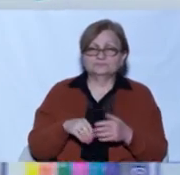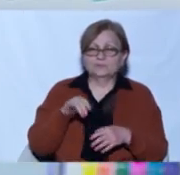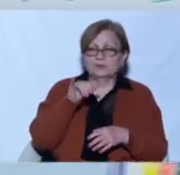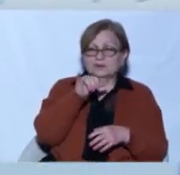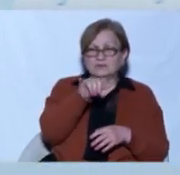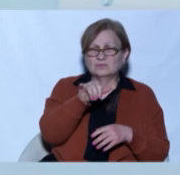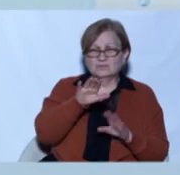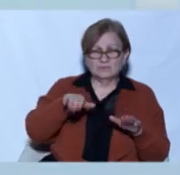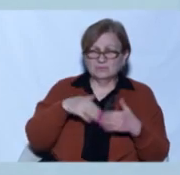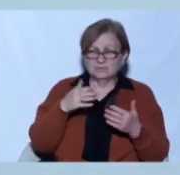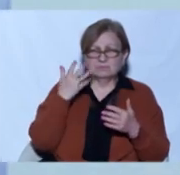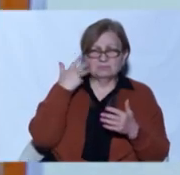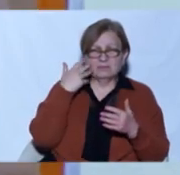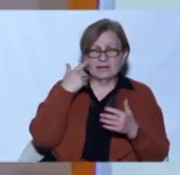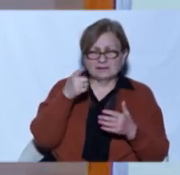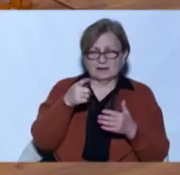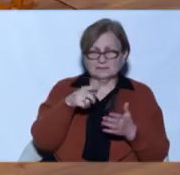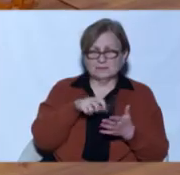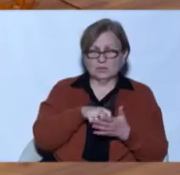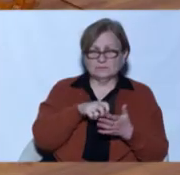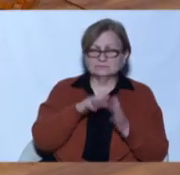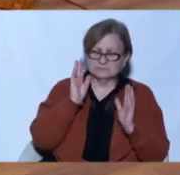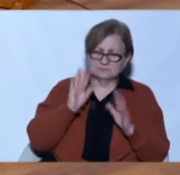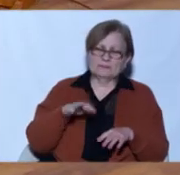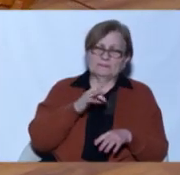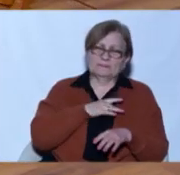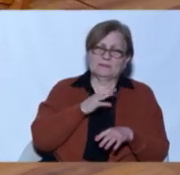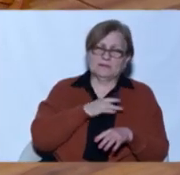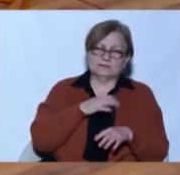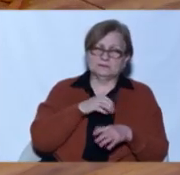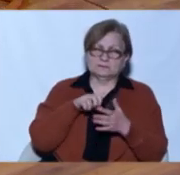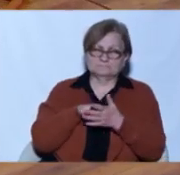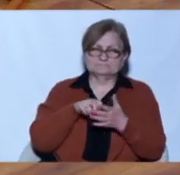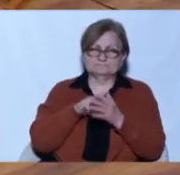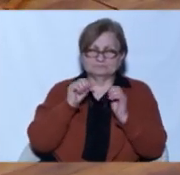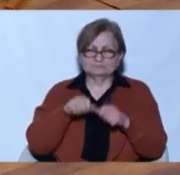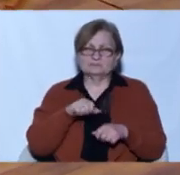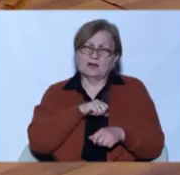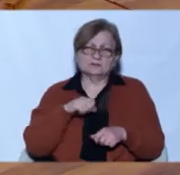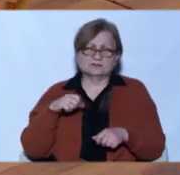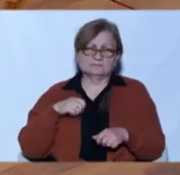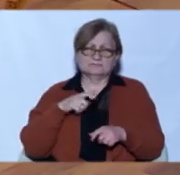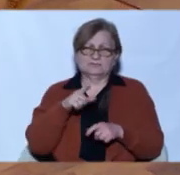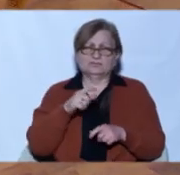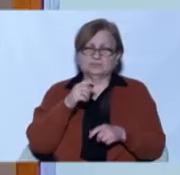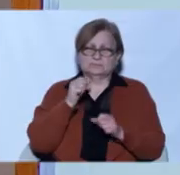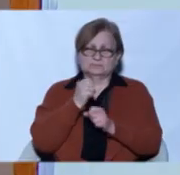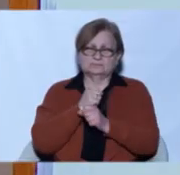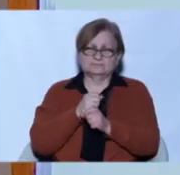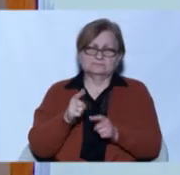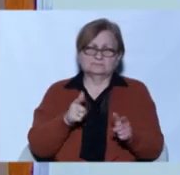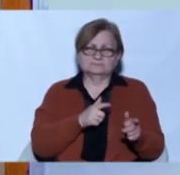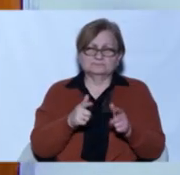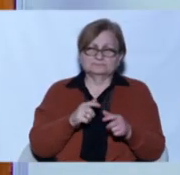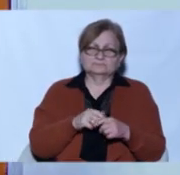ფერადი კონვერტები, შეგიძლიათ ჩვეულებრივი თეთრი კონვერტები გამოიყენოთ ან დაამზადოთ თქვენი. ძალიან მარტივია. აი